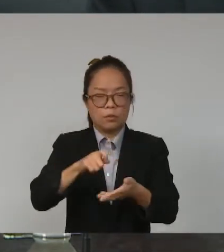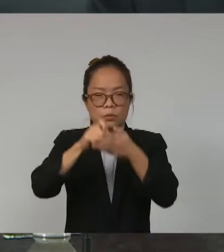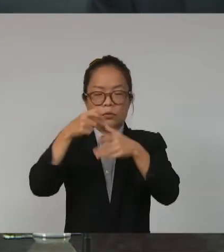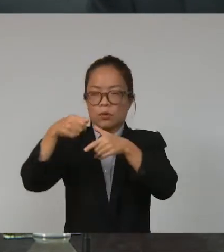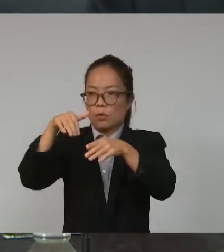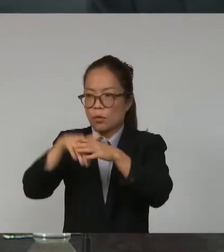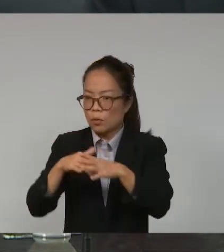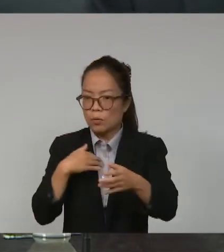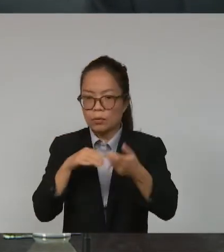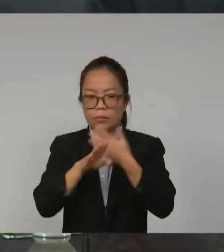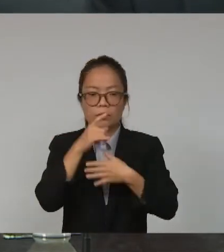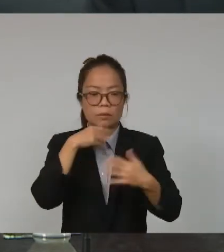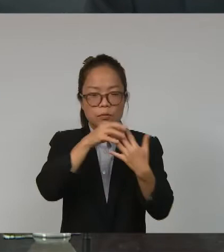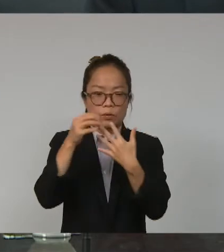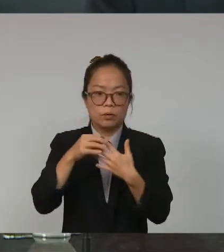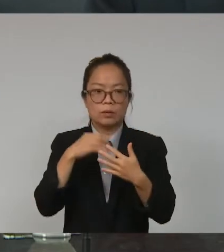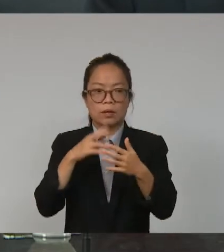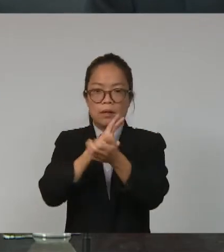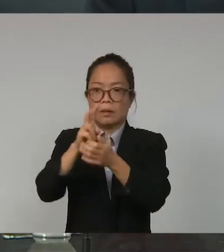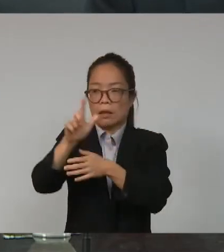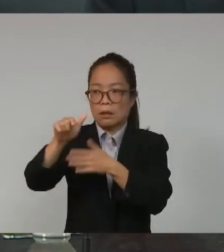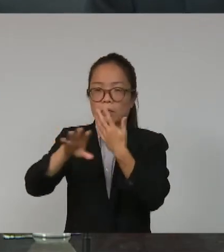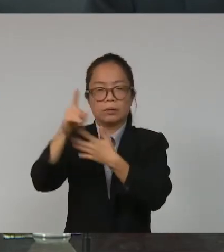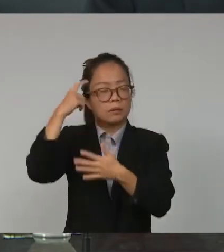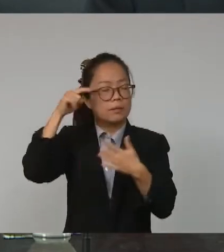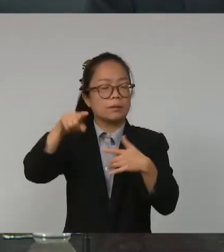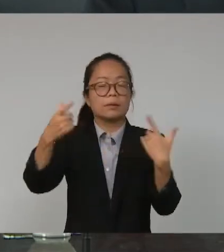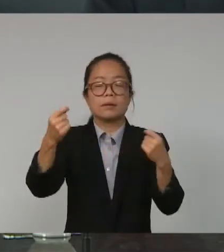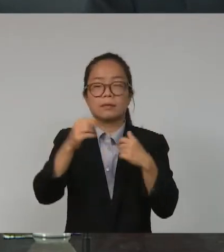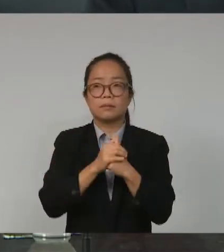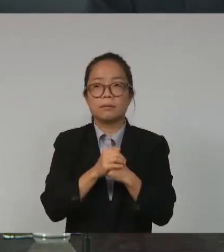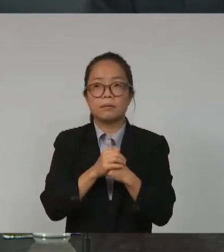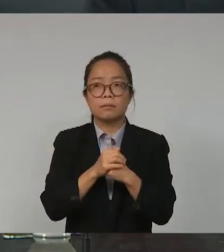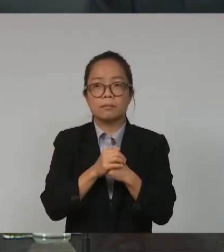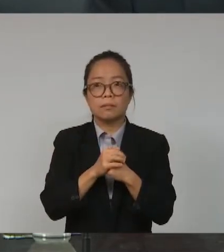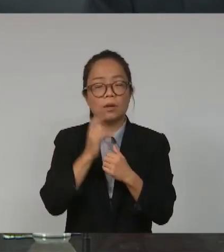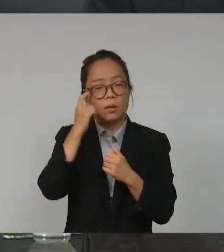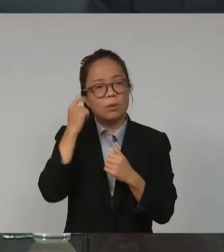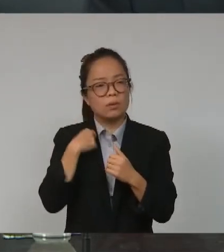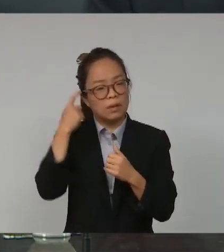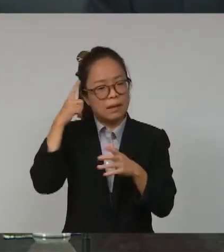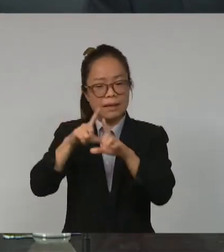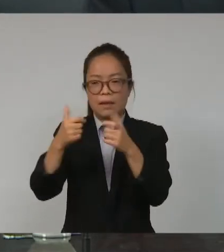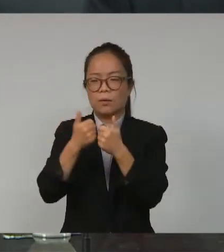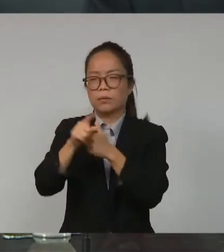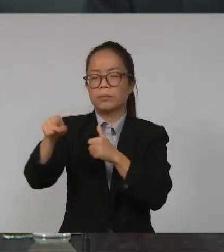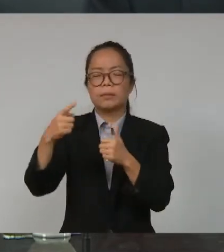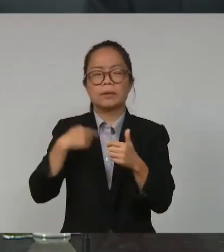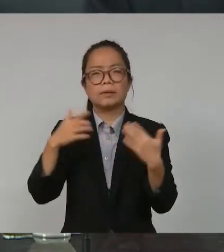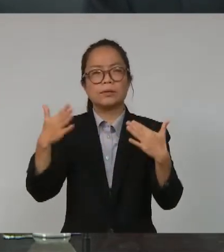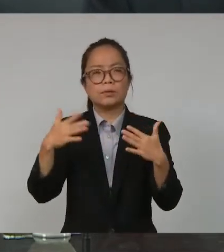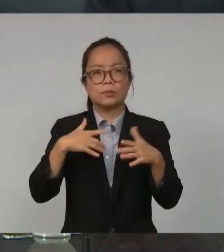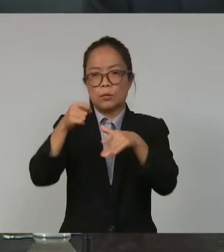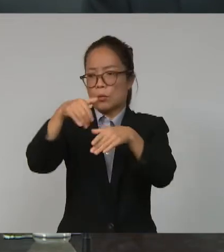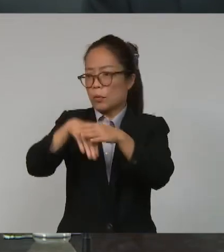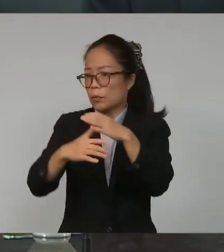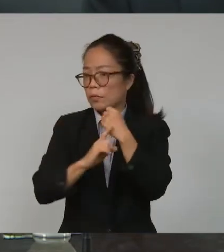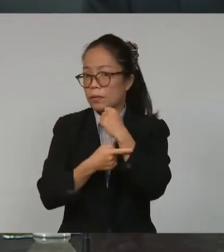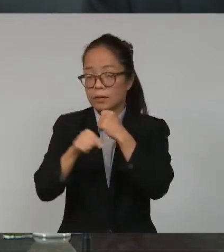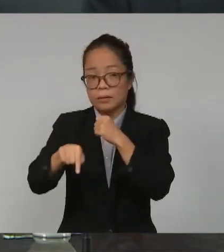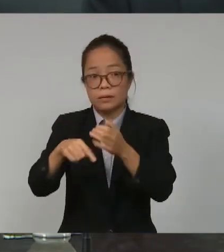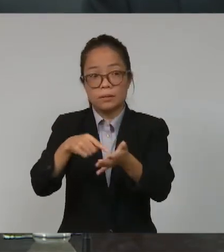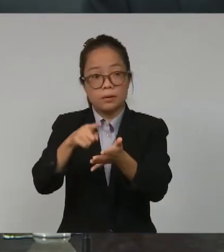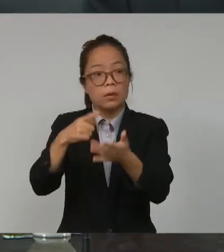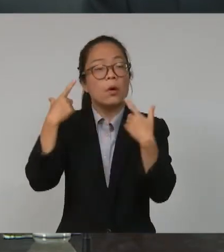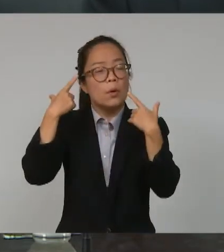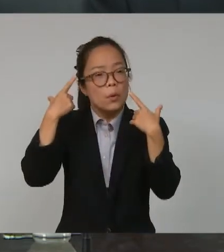应该是最小限制原则。李桂明老师也是有同样的见解。好，那我想其实大会也很清楚，在公投法这一次，在公